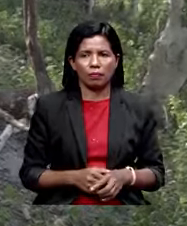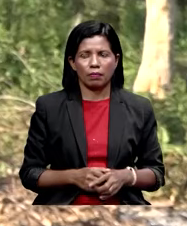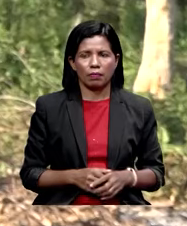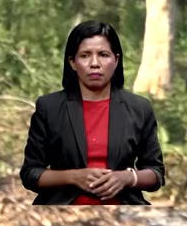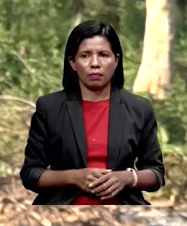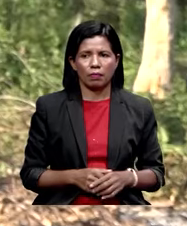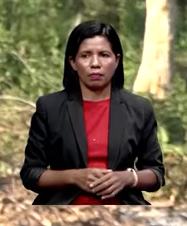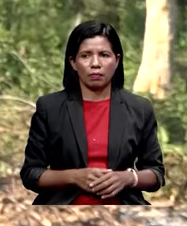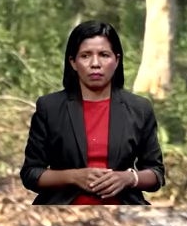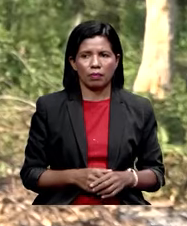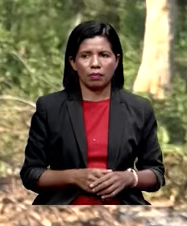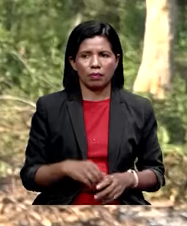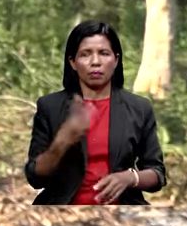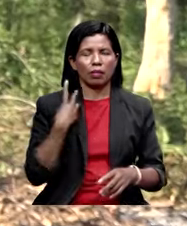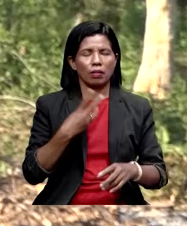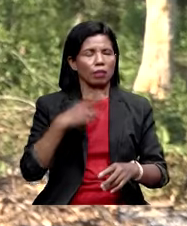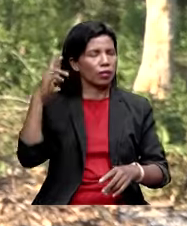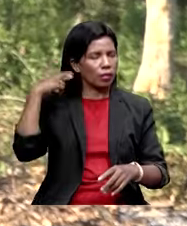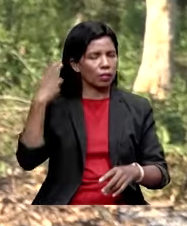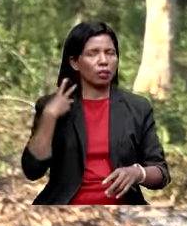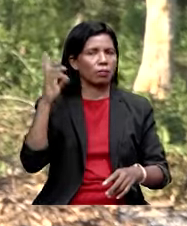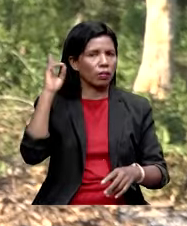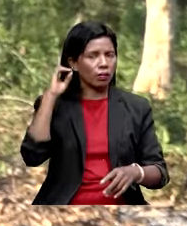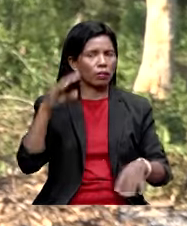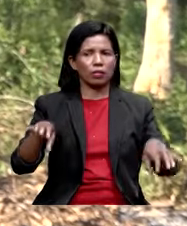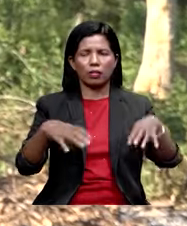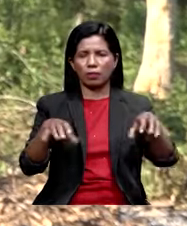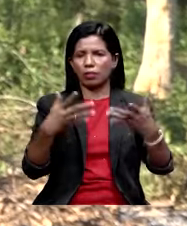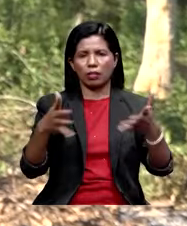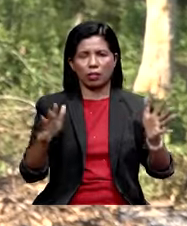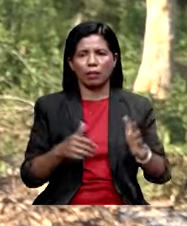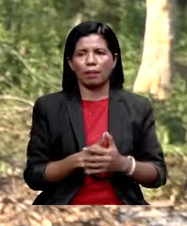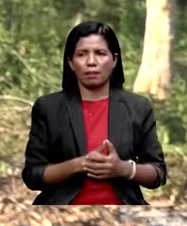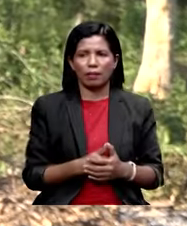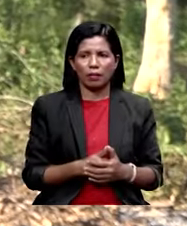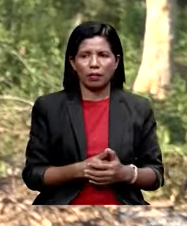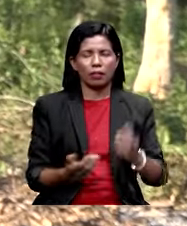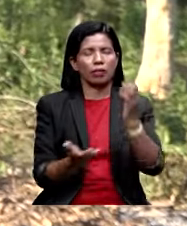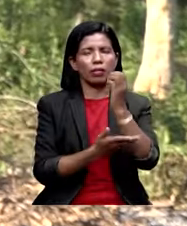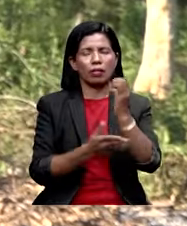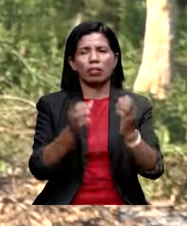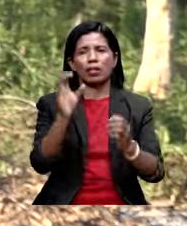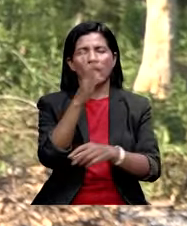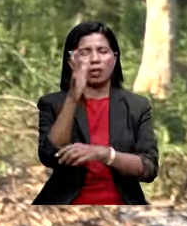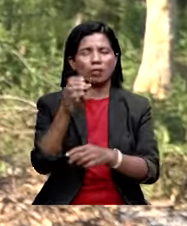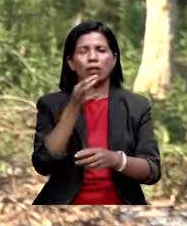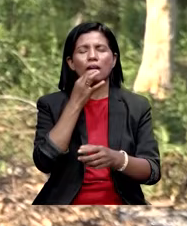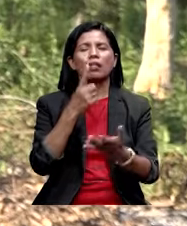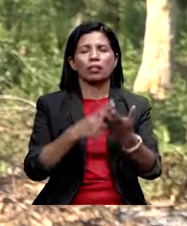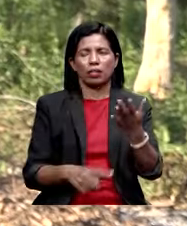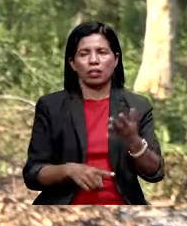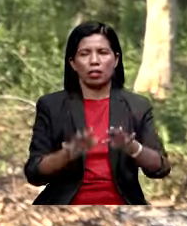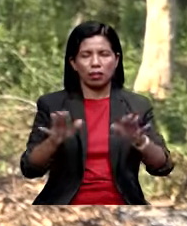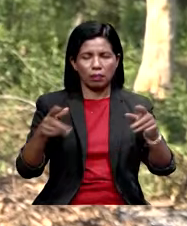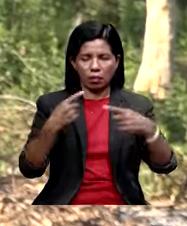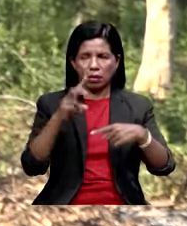Ho sai hera di serne mrona hena misa kar servisu lahen ate latisi ate hansi. Lebar kat ne dua mus